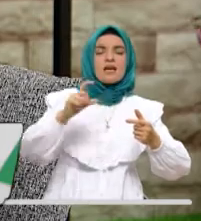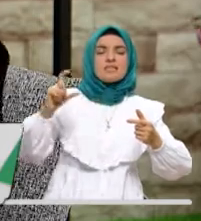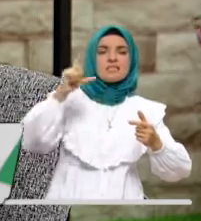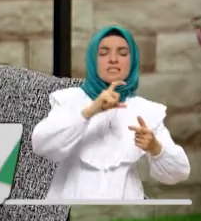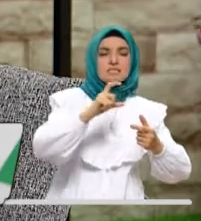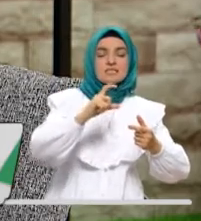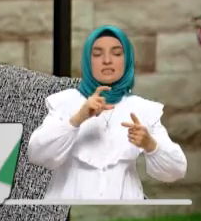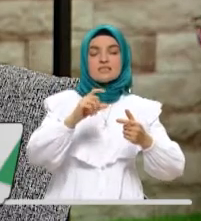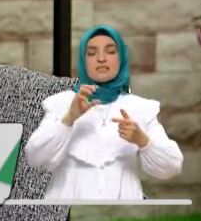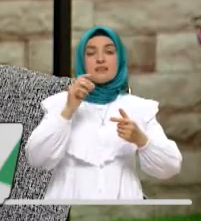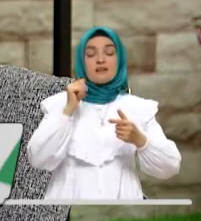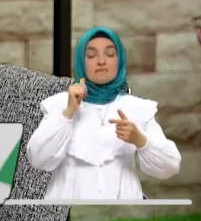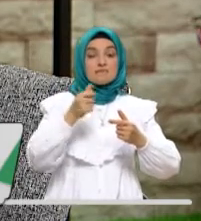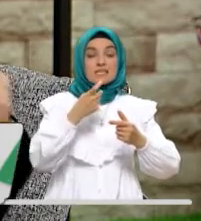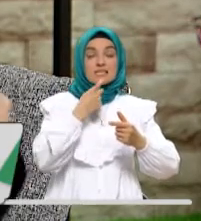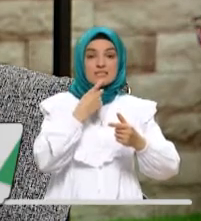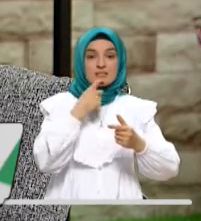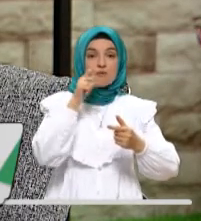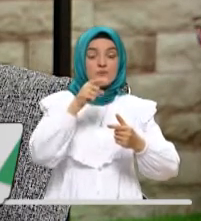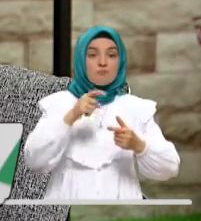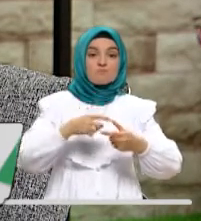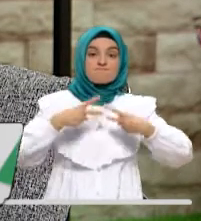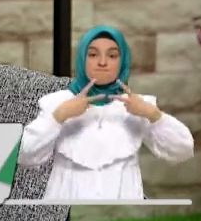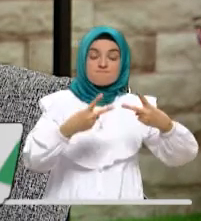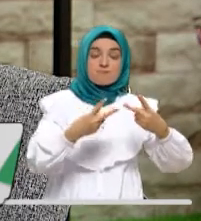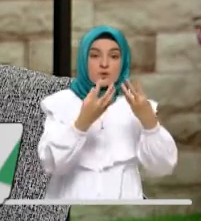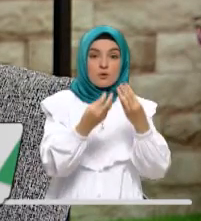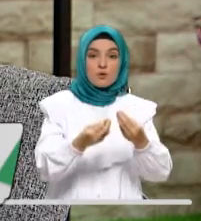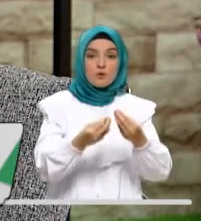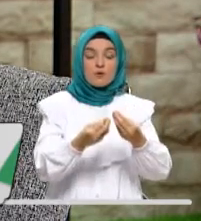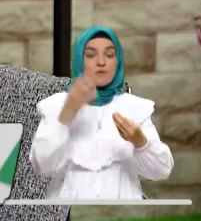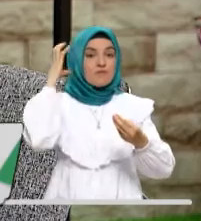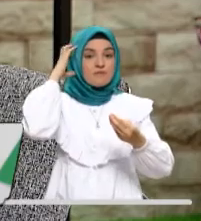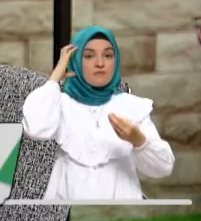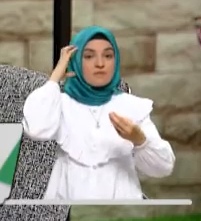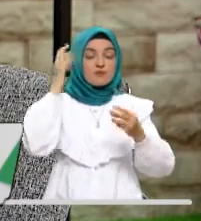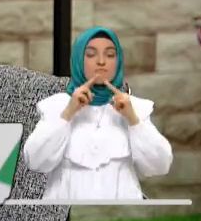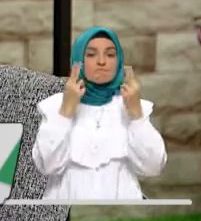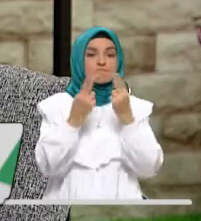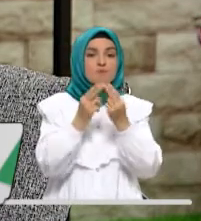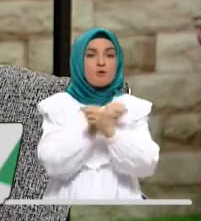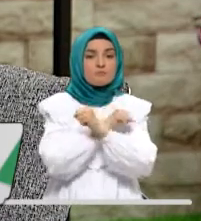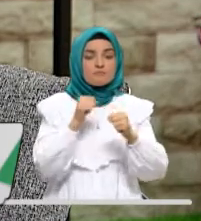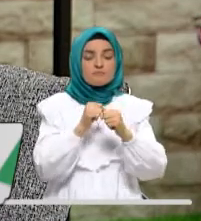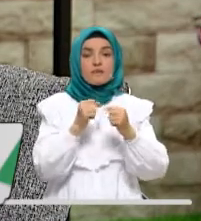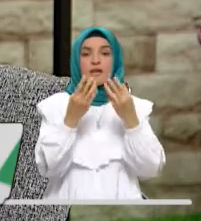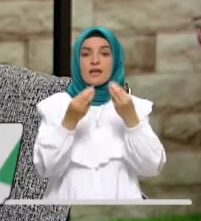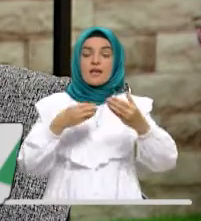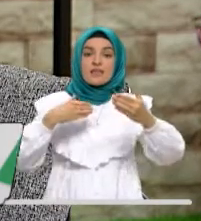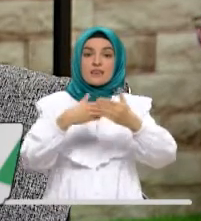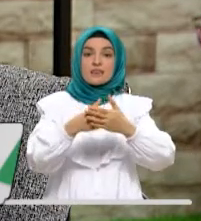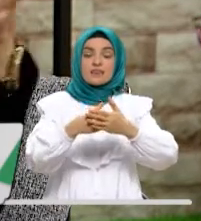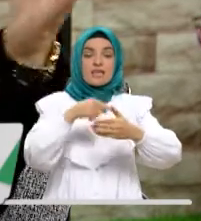şekilde o vakfa bağışlanıyor. Yani vakıf kıyamete kadar kendini döndürüyor. Kösem Sultan'ın bütün vakıfları